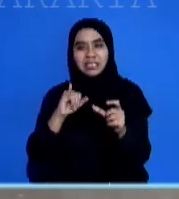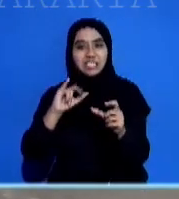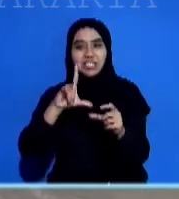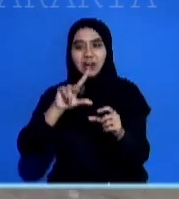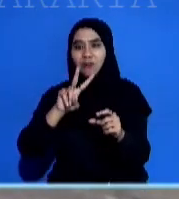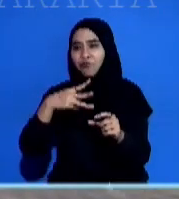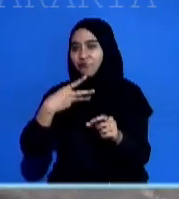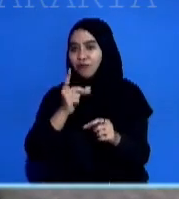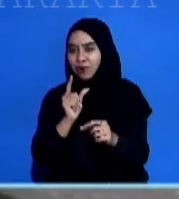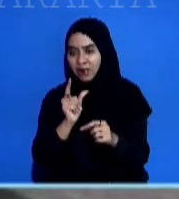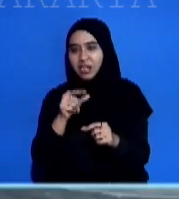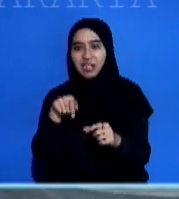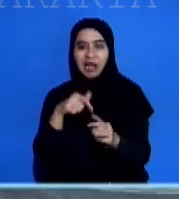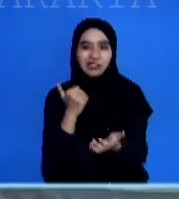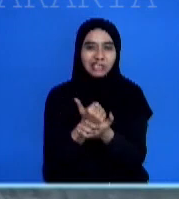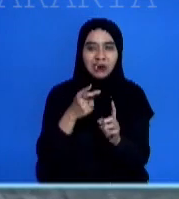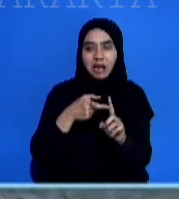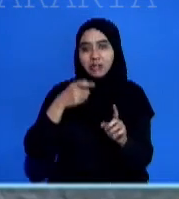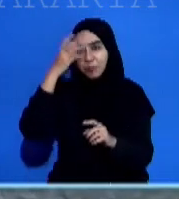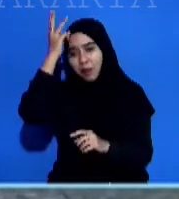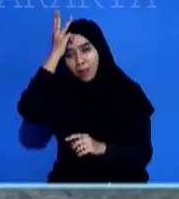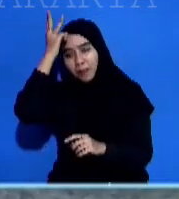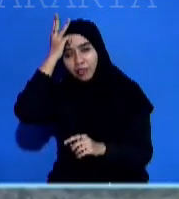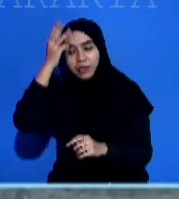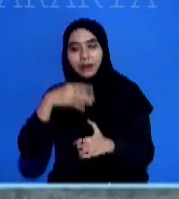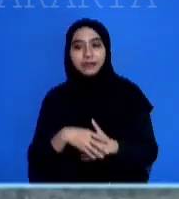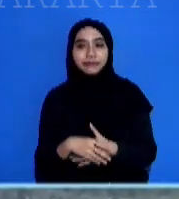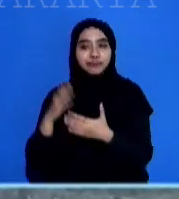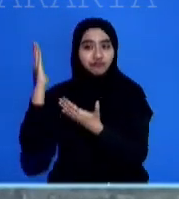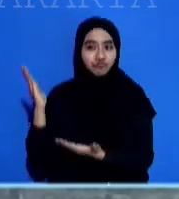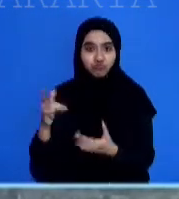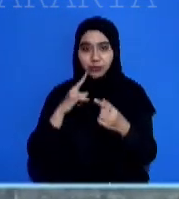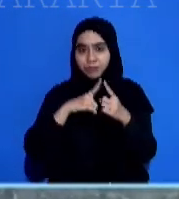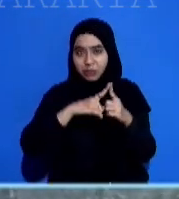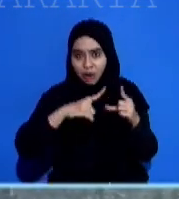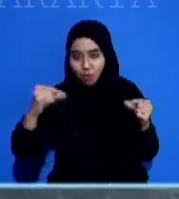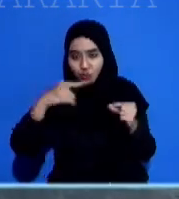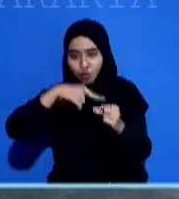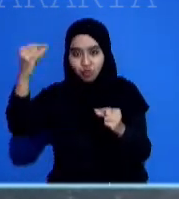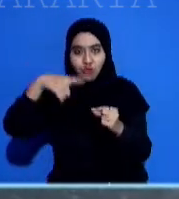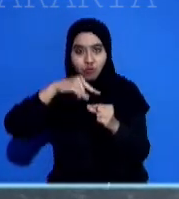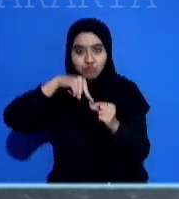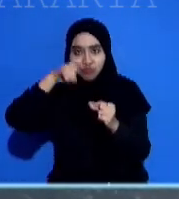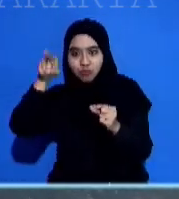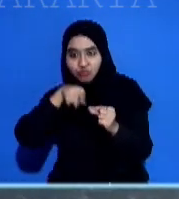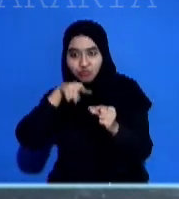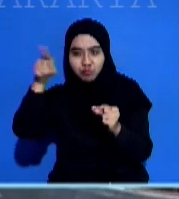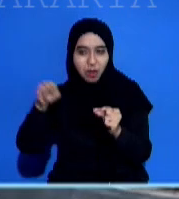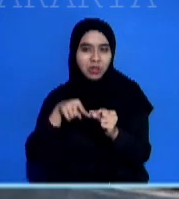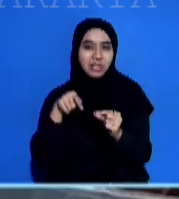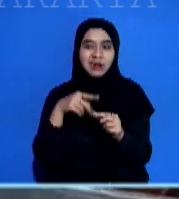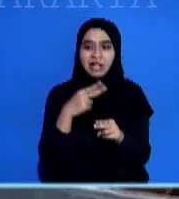Kalimantan kados megaten meniko wujudipun keladi Dragon silver utawi ingkang asring dipun sebat keladi tengkorak